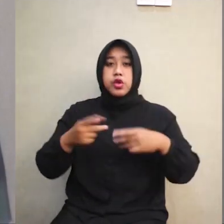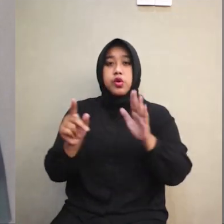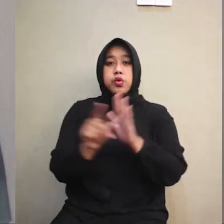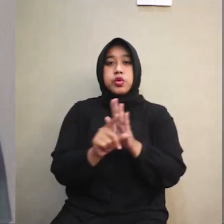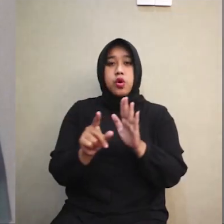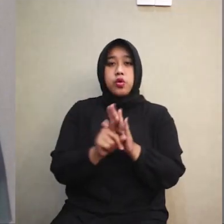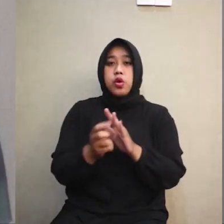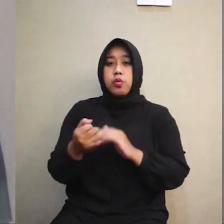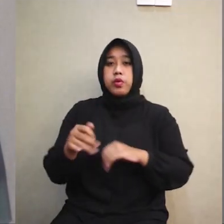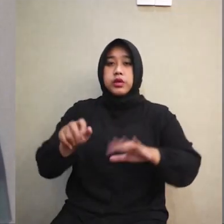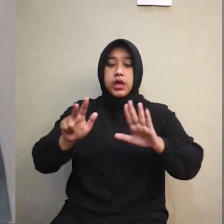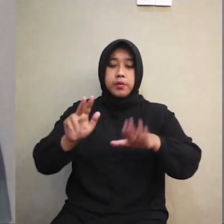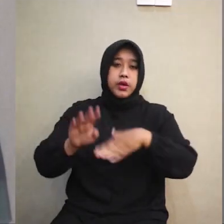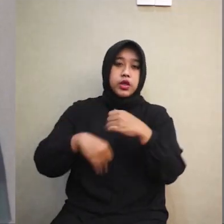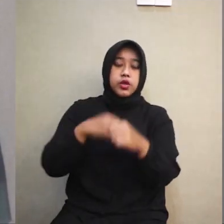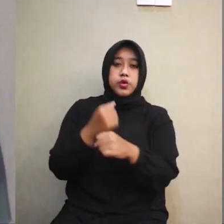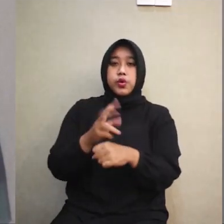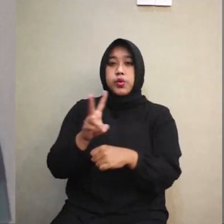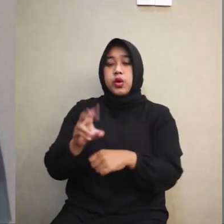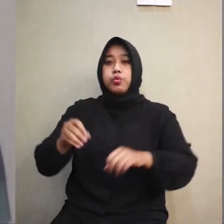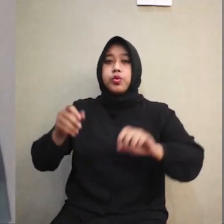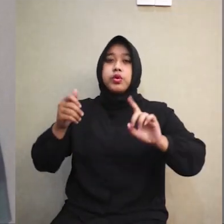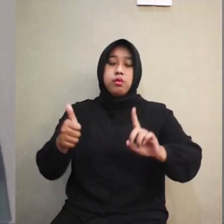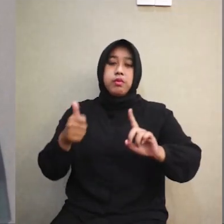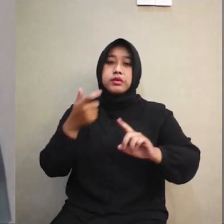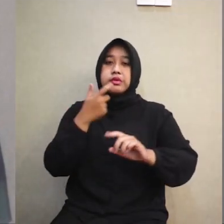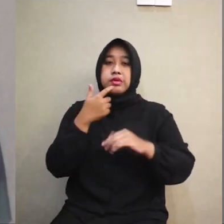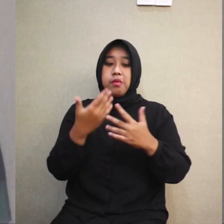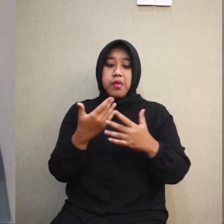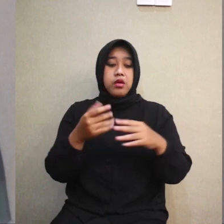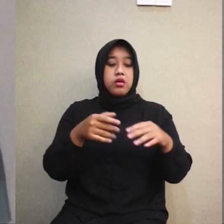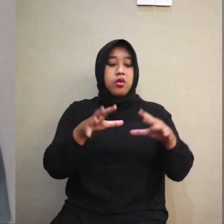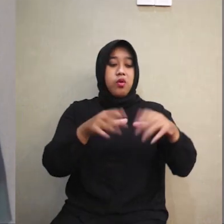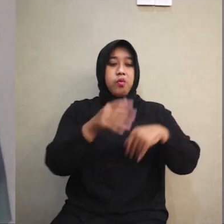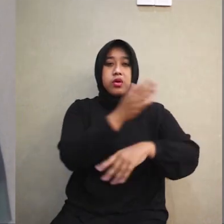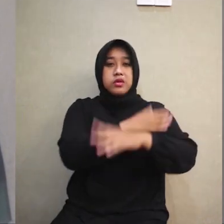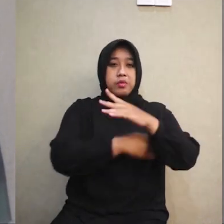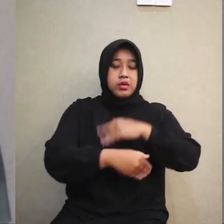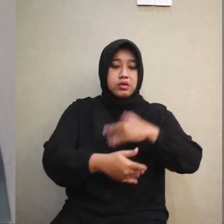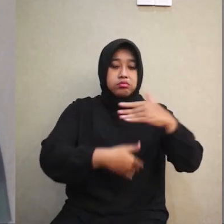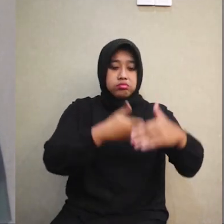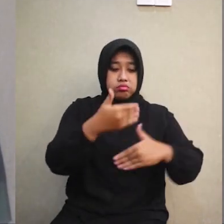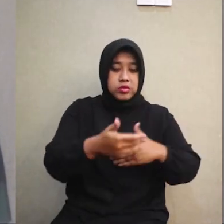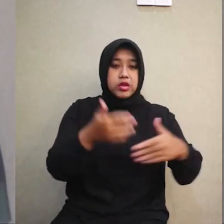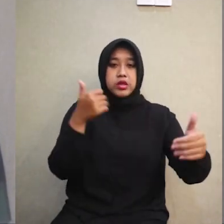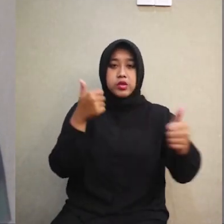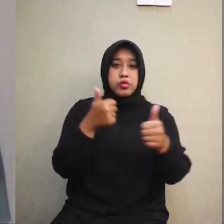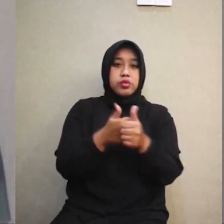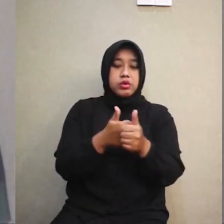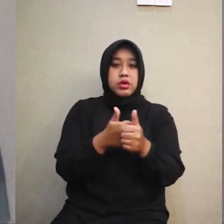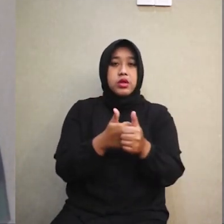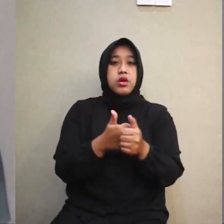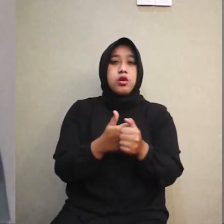tahun 2016 tentang penyandang disabilitas yang kemudian diikuti dengan lahirnya segur